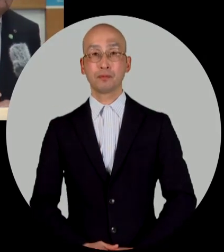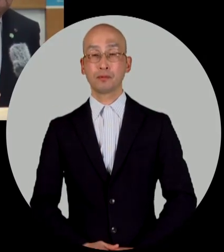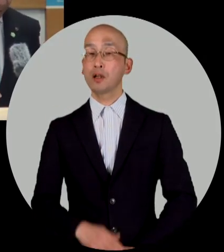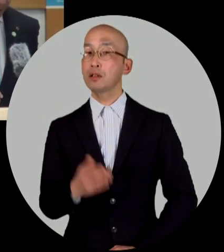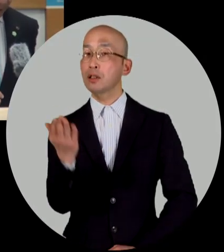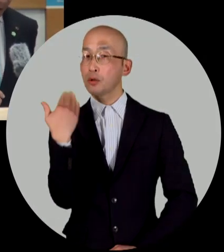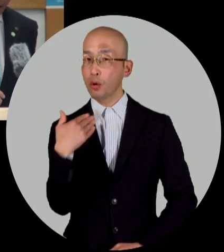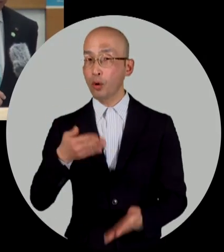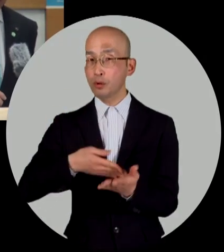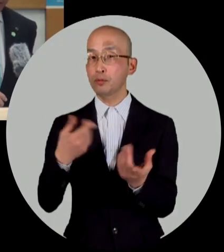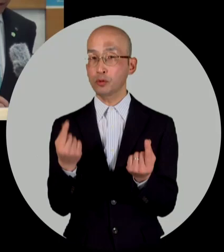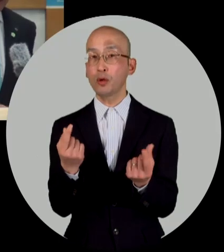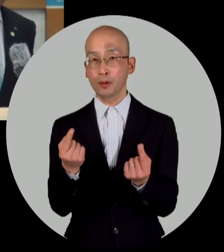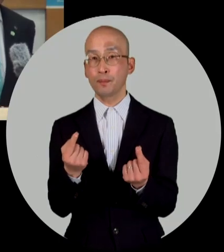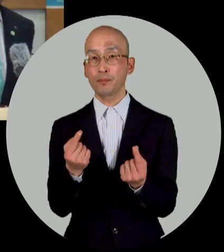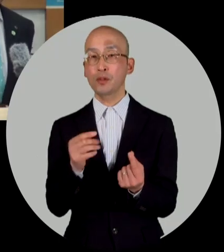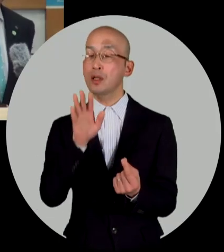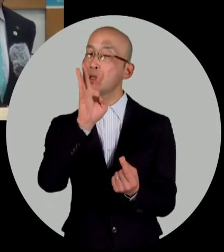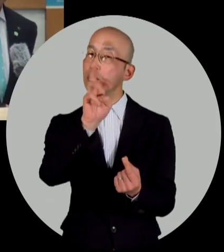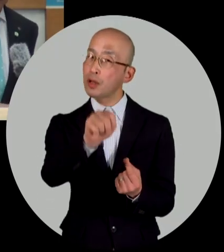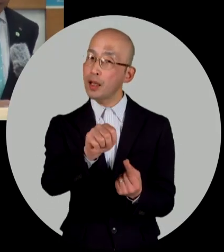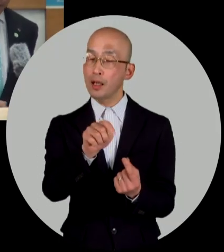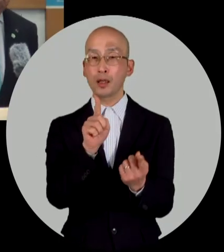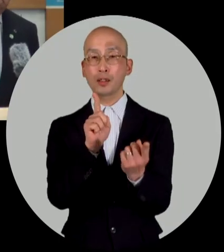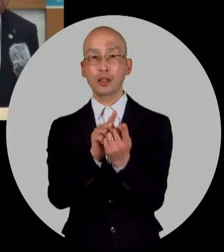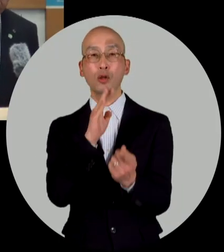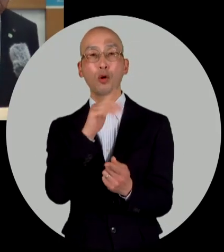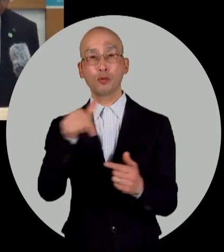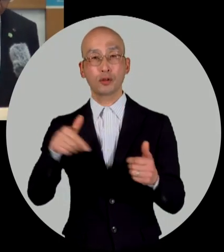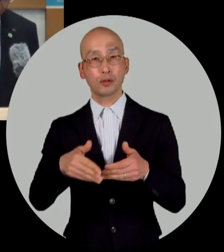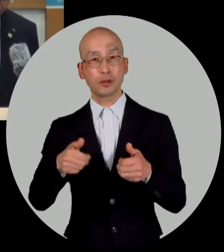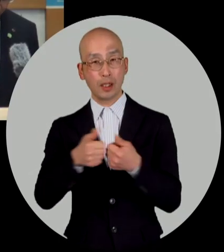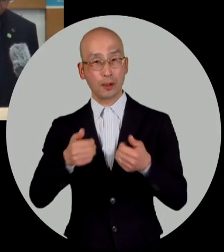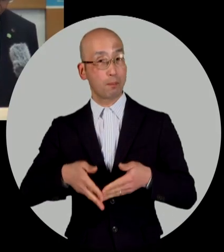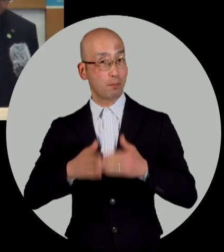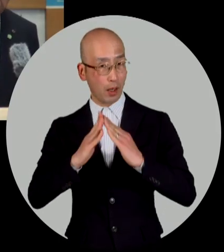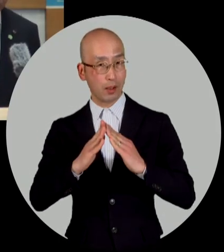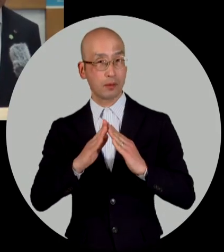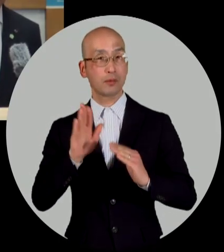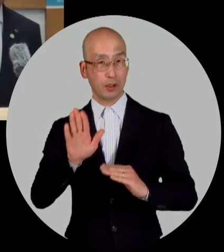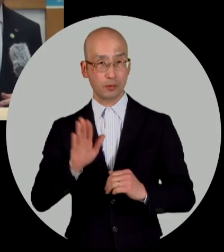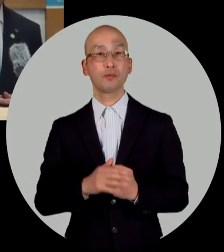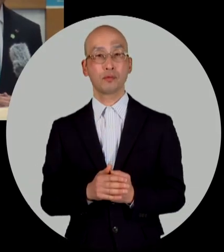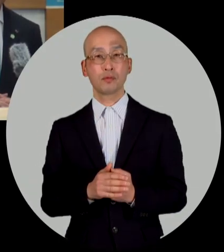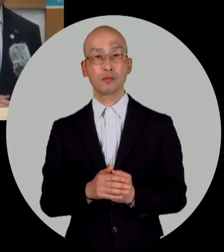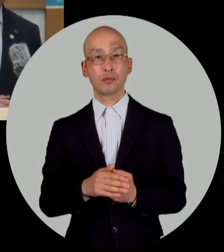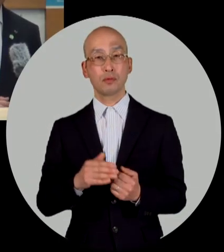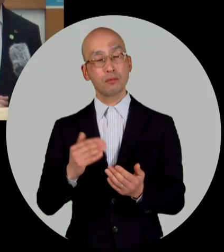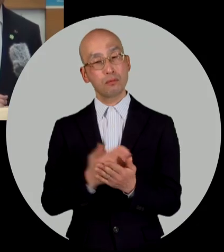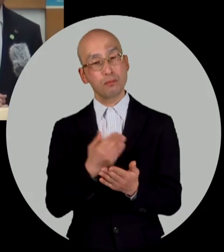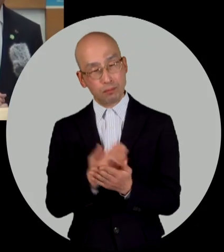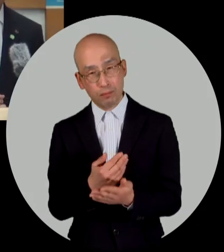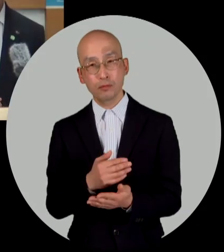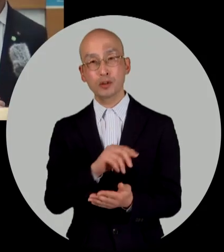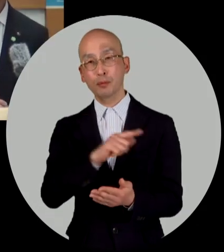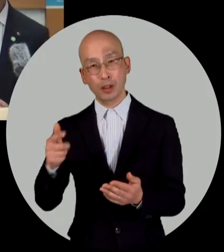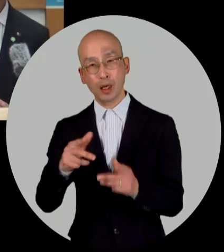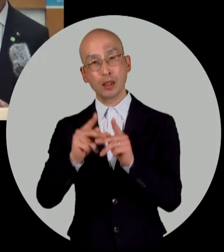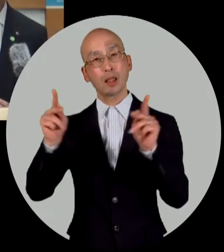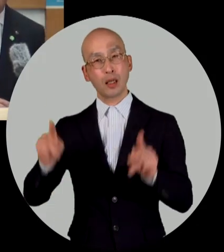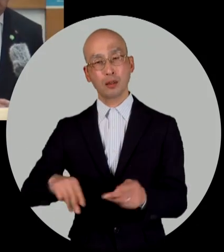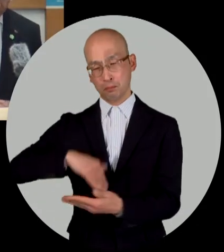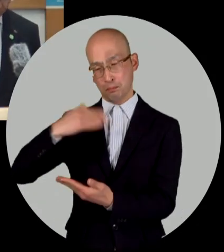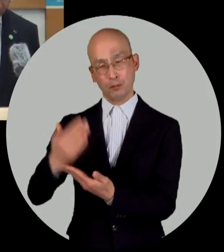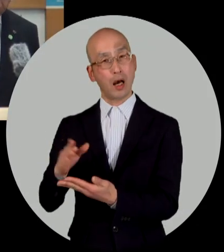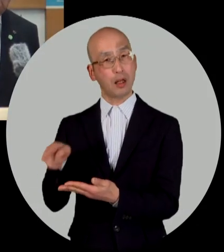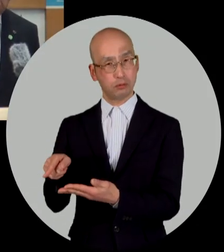ました、いずれ対策本部会議を開くことによって、さまざま残っております課題たくさんございますけれ